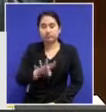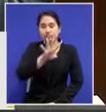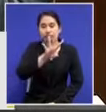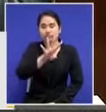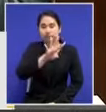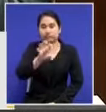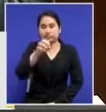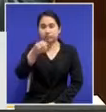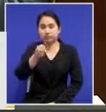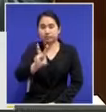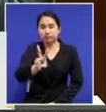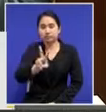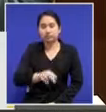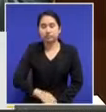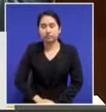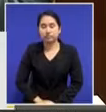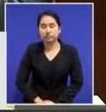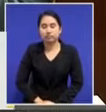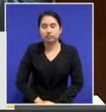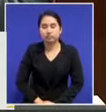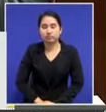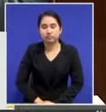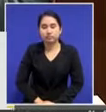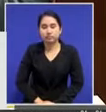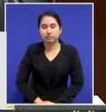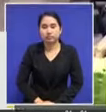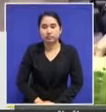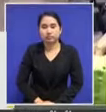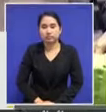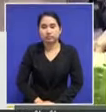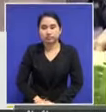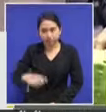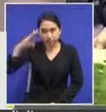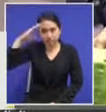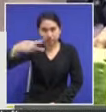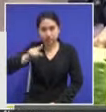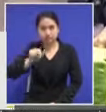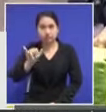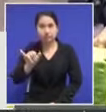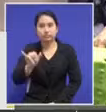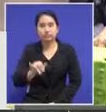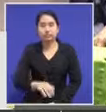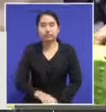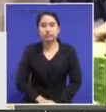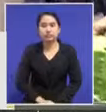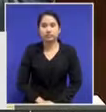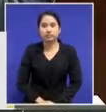412นายมนเทียนสงประชา ท่านพลเอกประยุทธ์จันทร์โอชาครับ